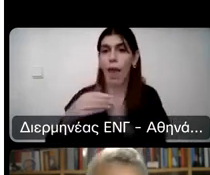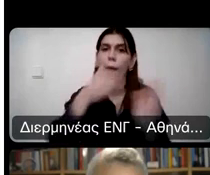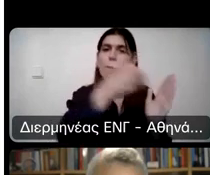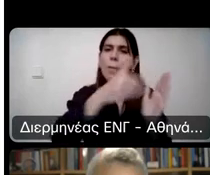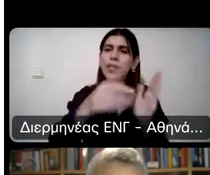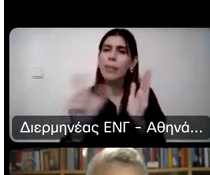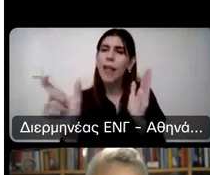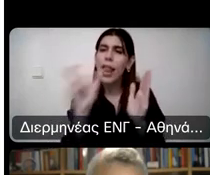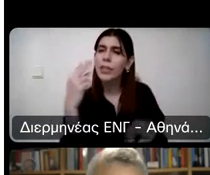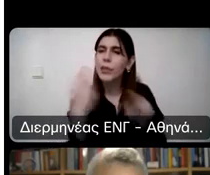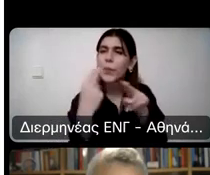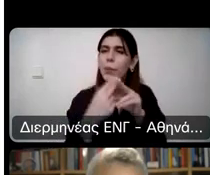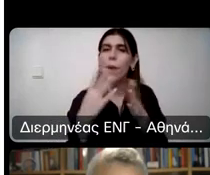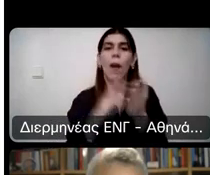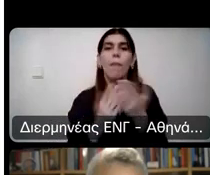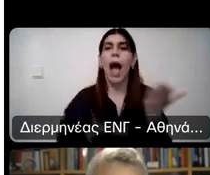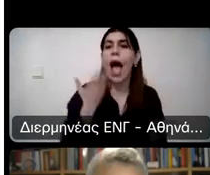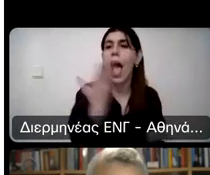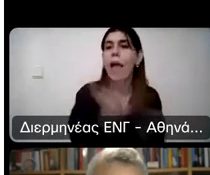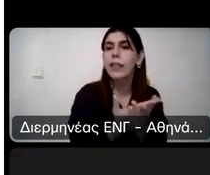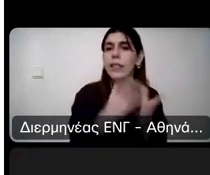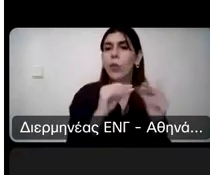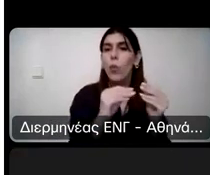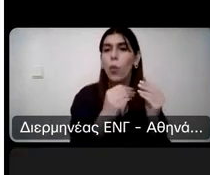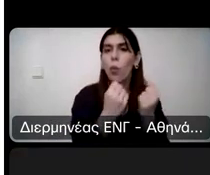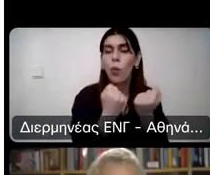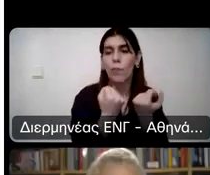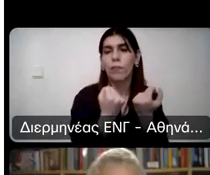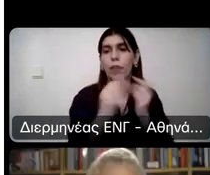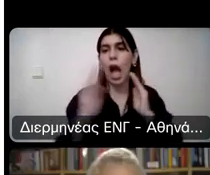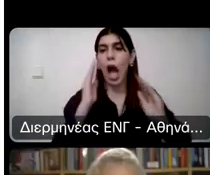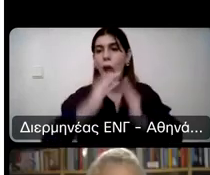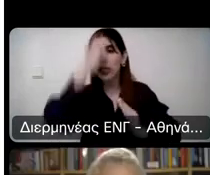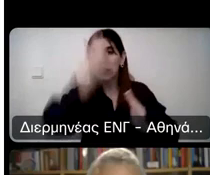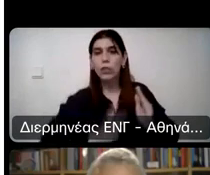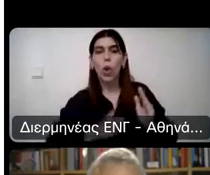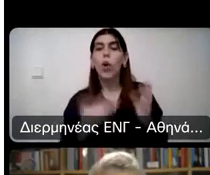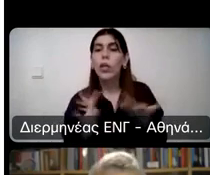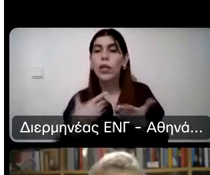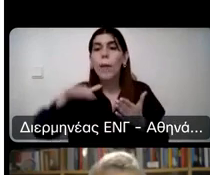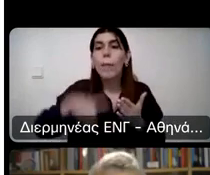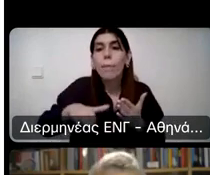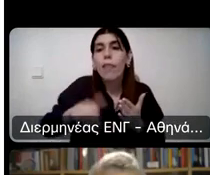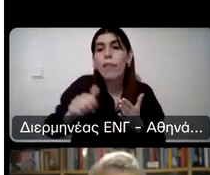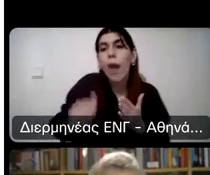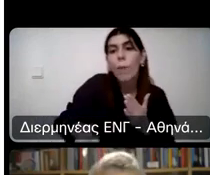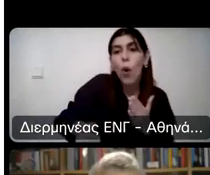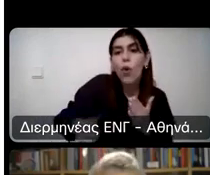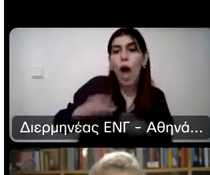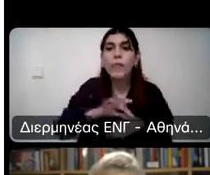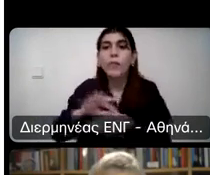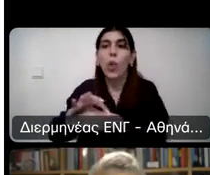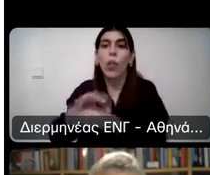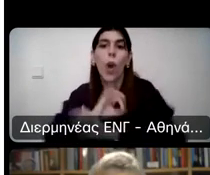όπως ετούντες άσυλο, αλλοδαποί αλλοδαπές, ασυνόδευτα παιδιά κλπ. Οι πηγές των κειμένων μας